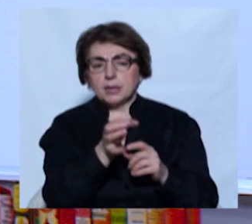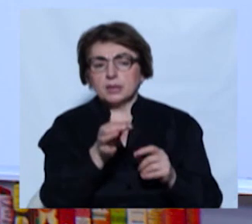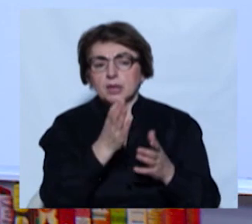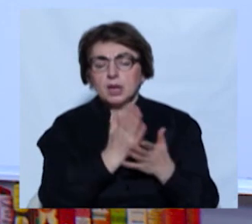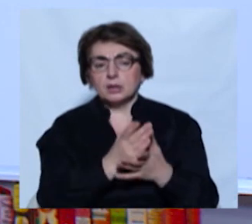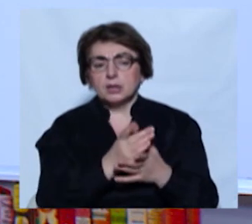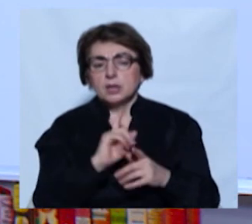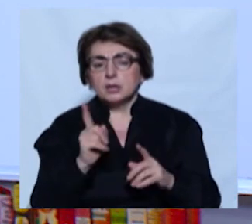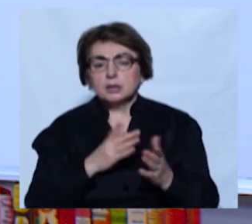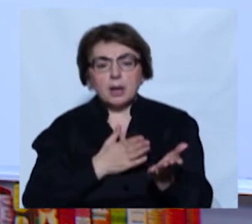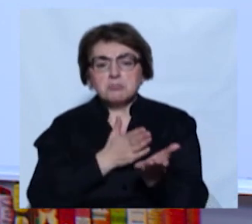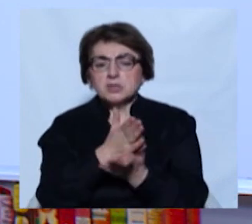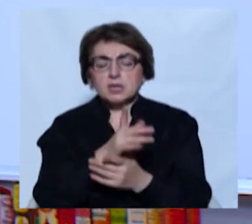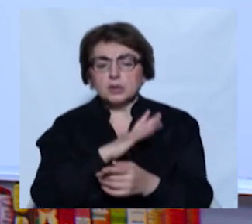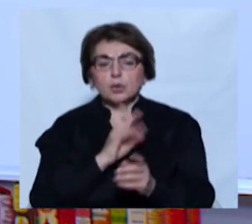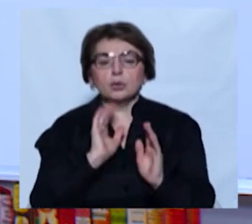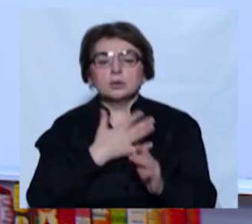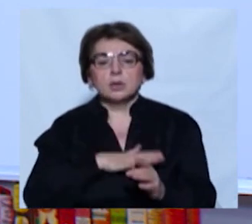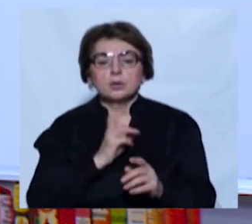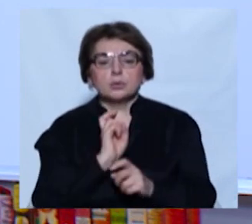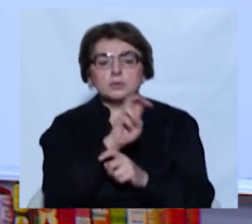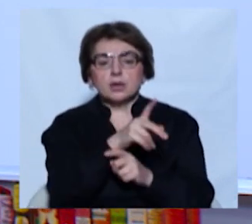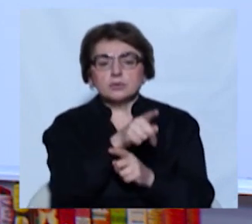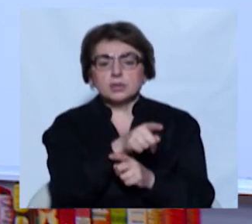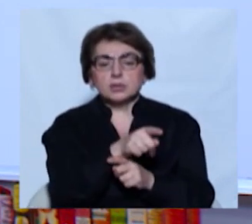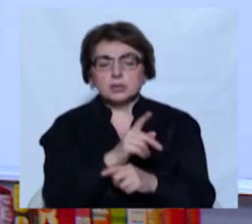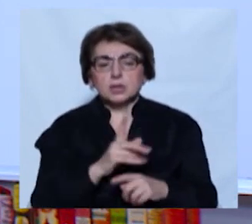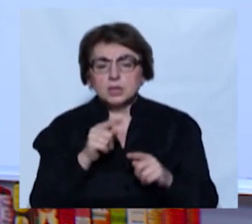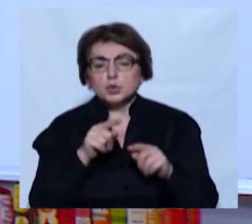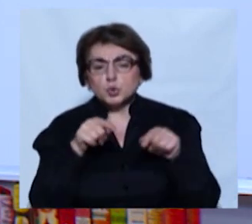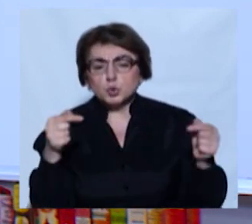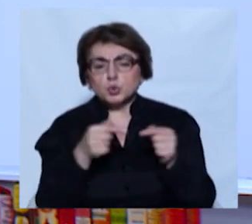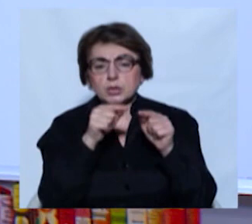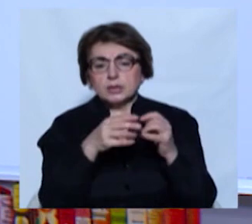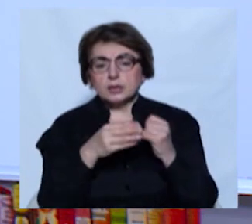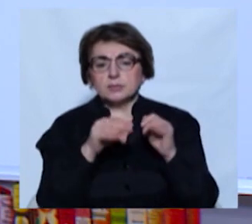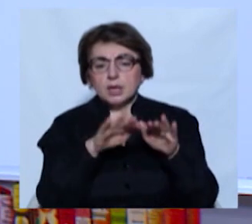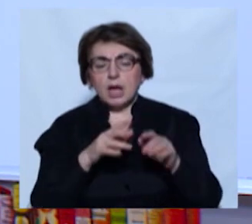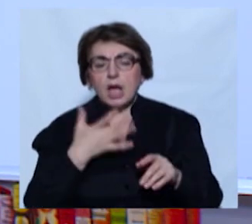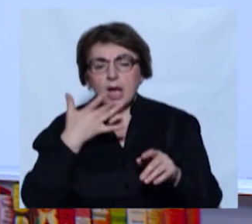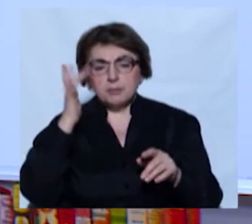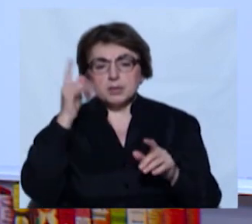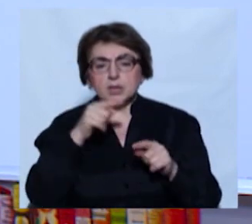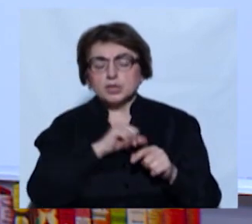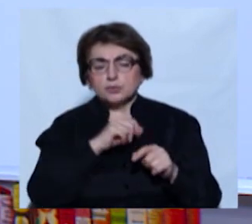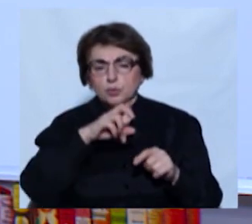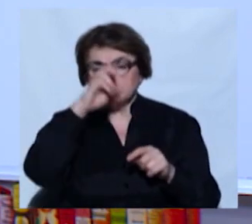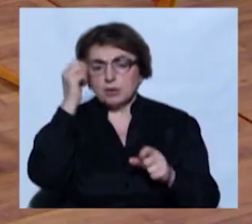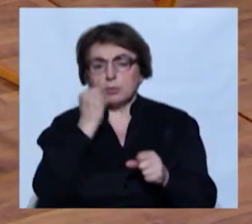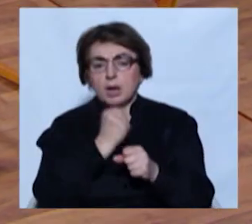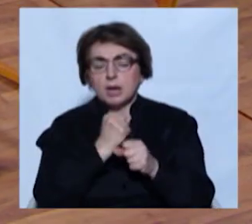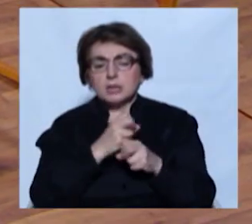კუნძული გახდა და რა მიზანს ემსახურებოდა იქ მისვლა. სწორედ ამ ტერიტორიაზე აშშ-ს მთავრობა აპირებდა